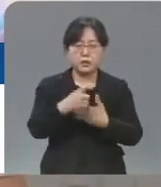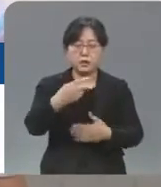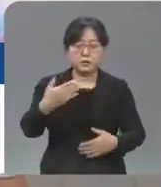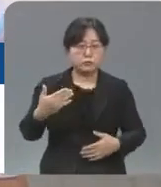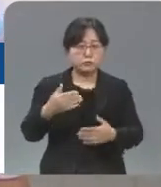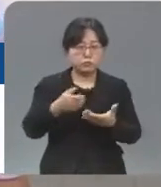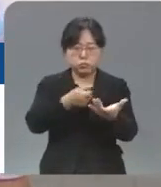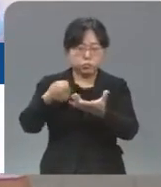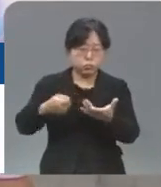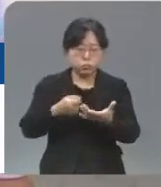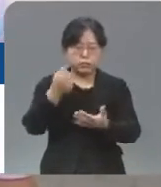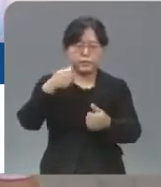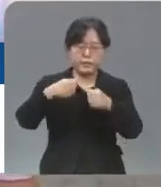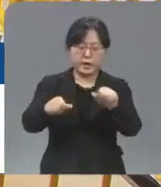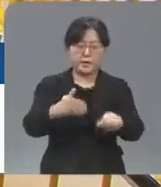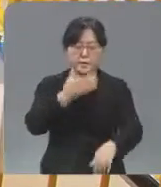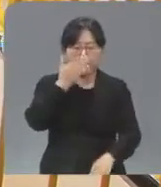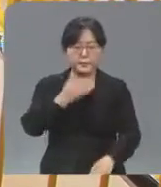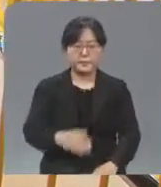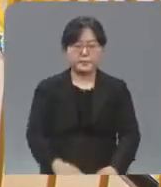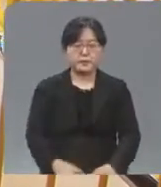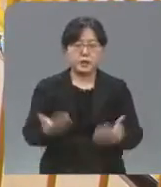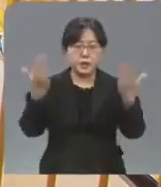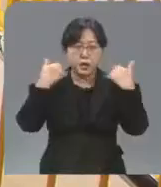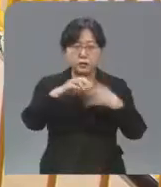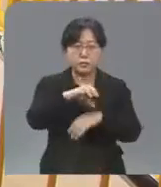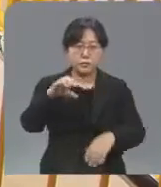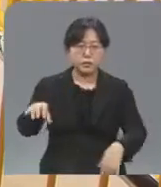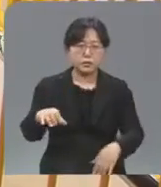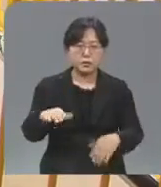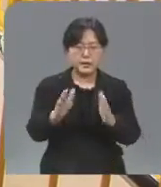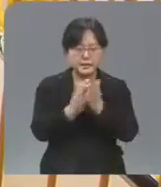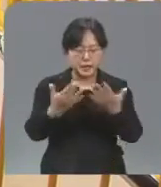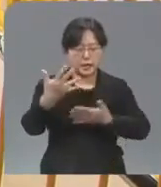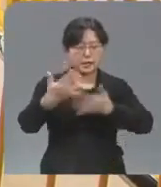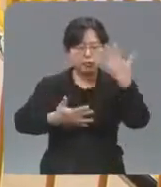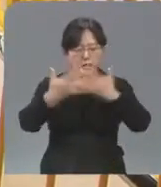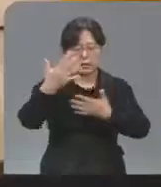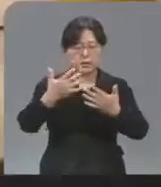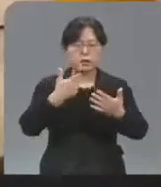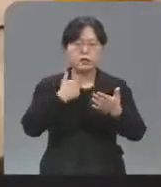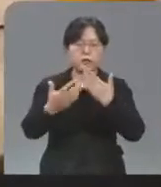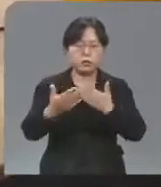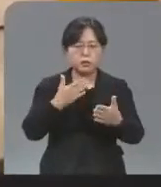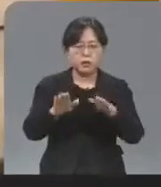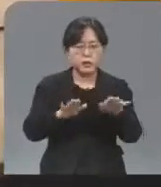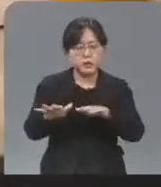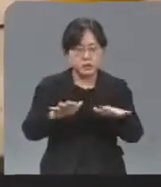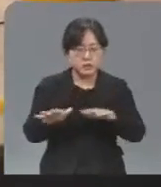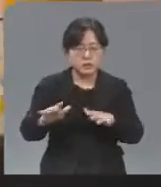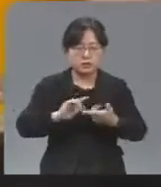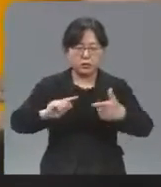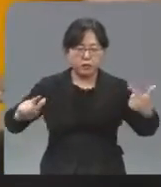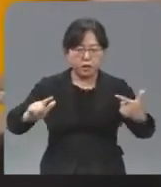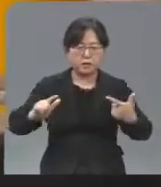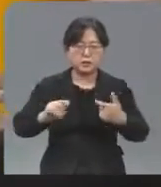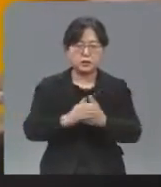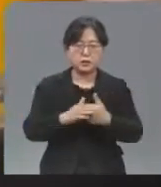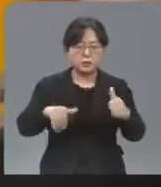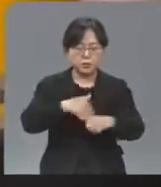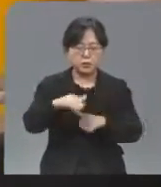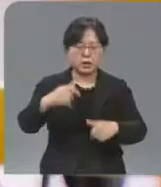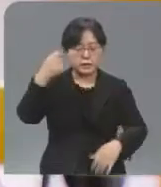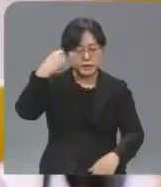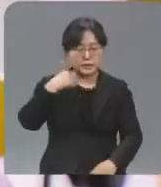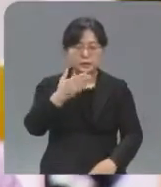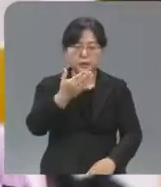창문을 깨는 걸 알았어요. 학교 현장에서 책이나 동영상으로만 경험했던 지진은 다양한 강도를 직접 느낄